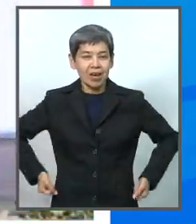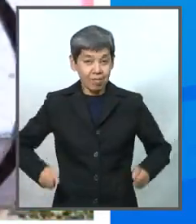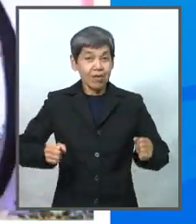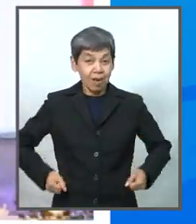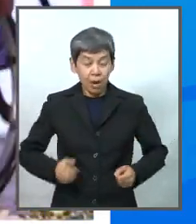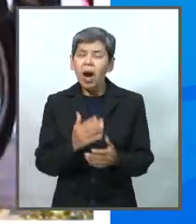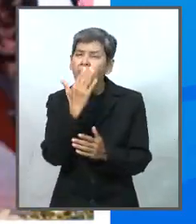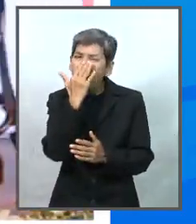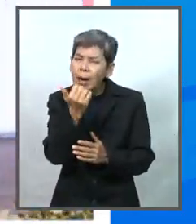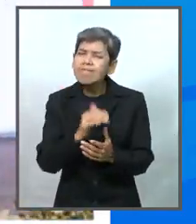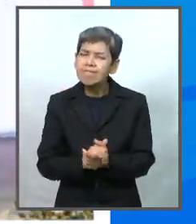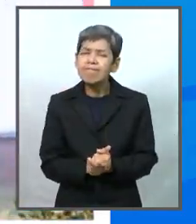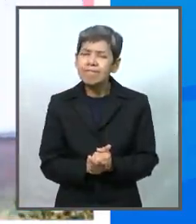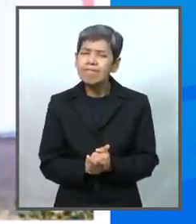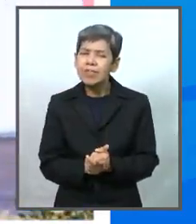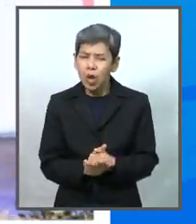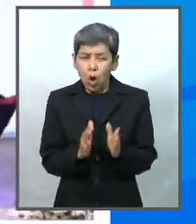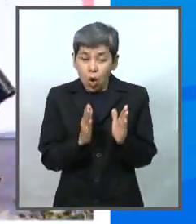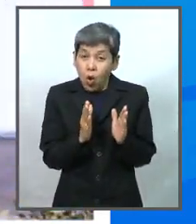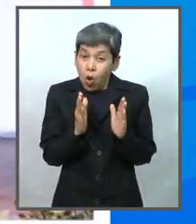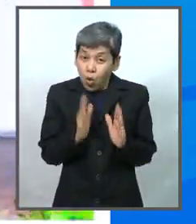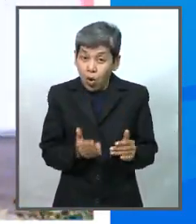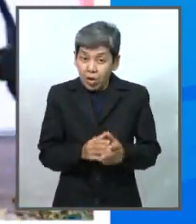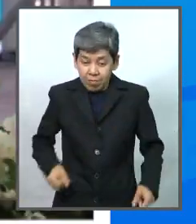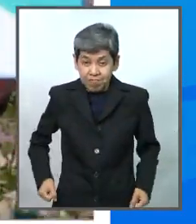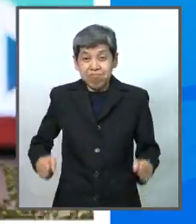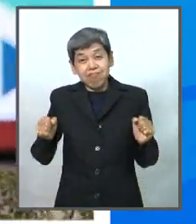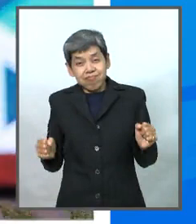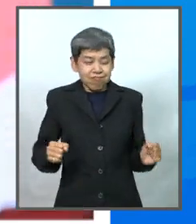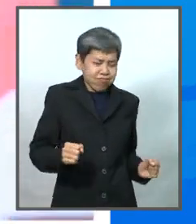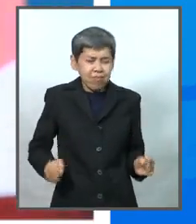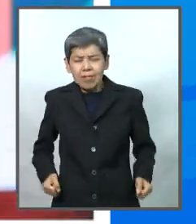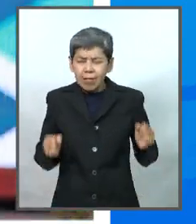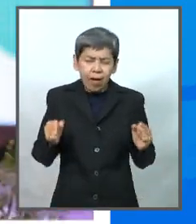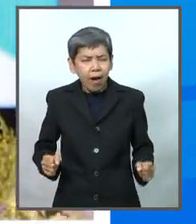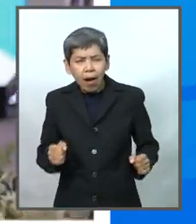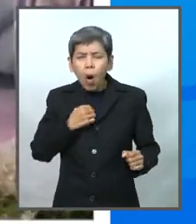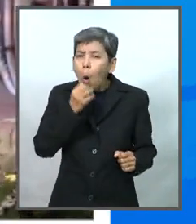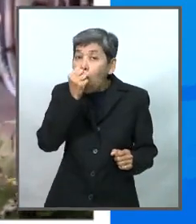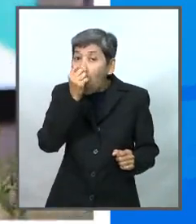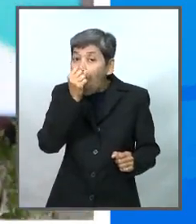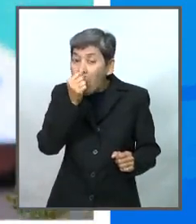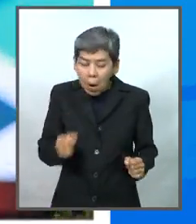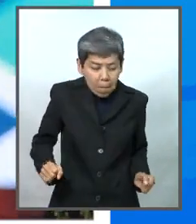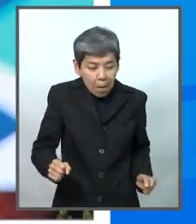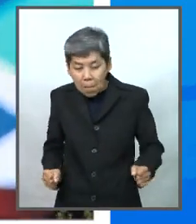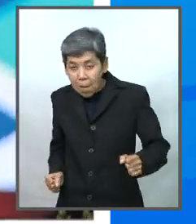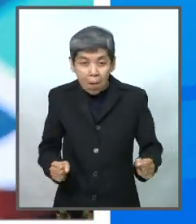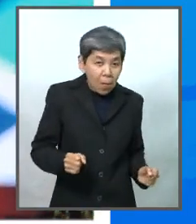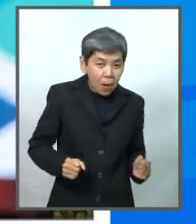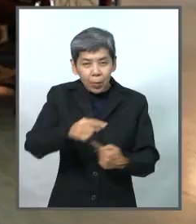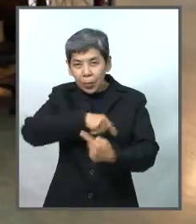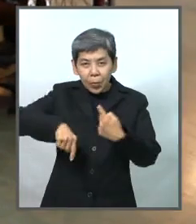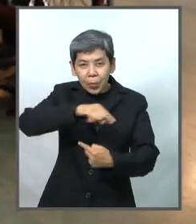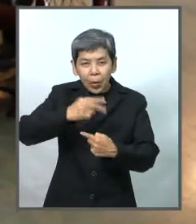นก็เกิดจากบางคนครับยกล้อเล่นๆนะครับแล้วก็ลองเอามาใส่เป็นท่าแอโรบิก